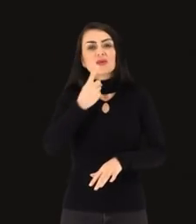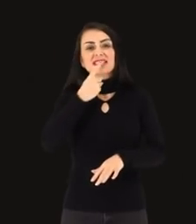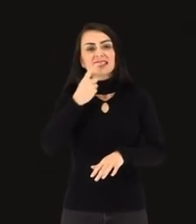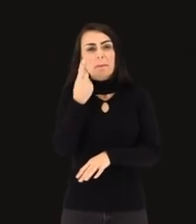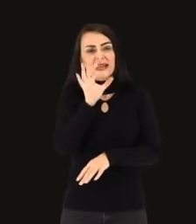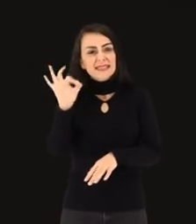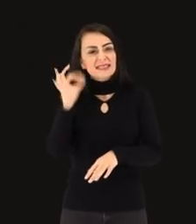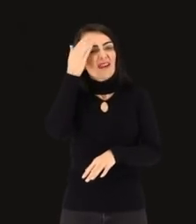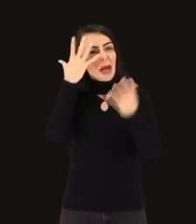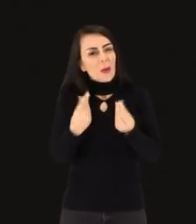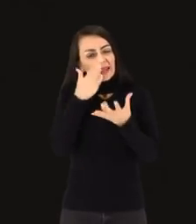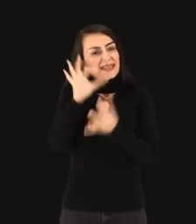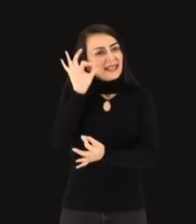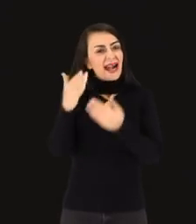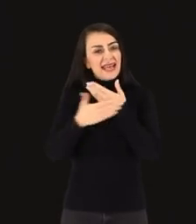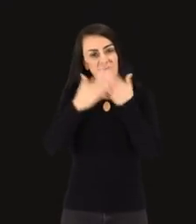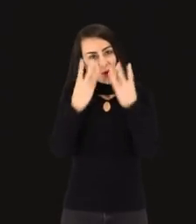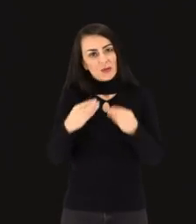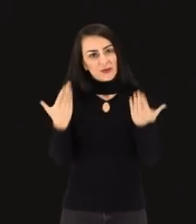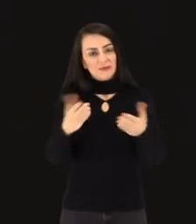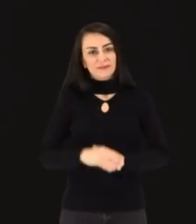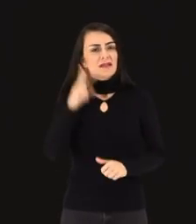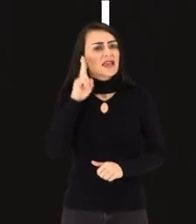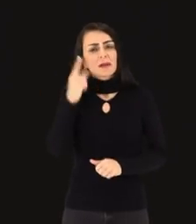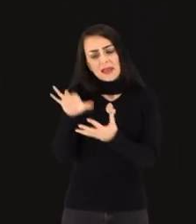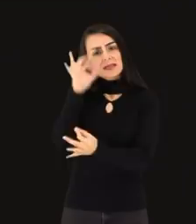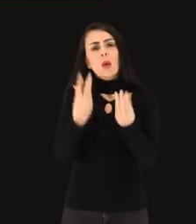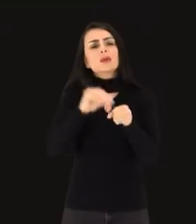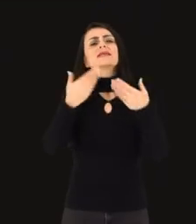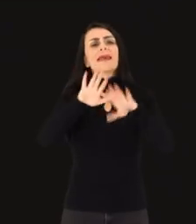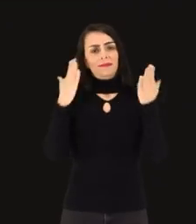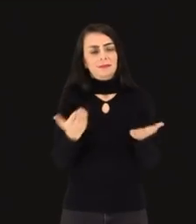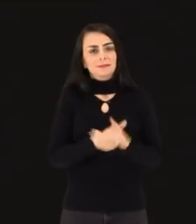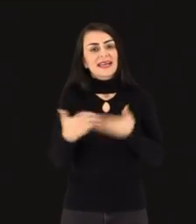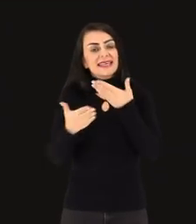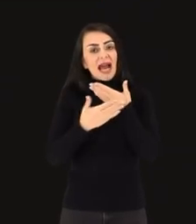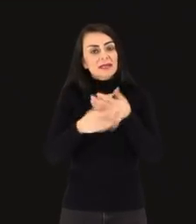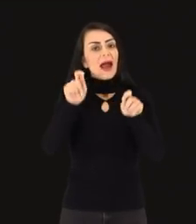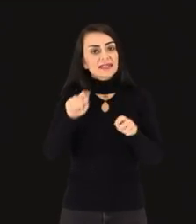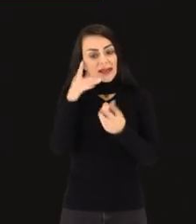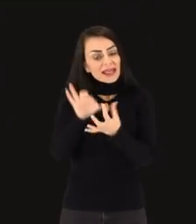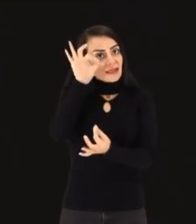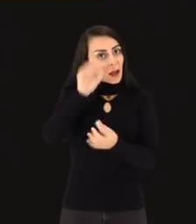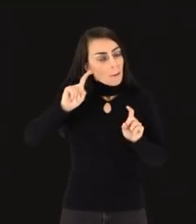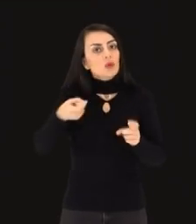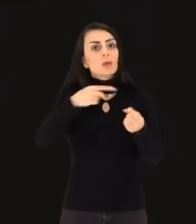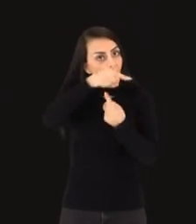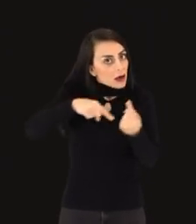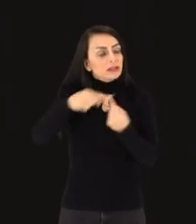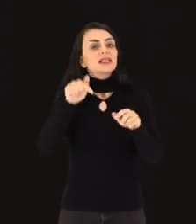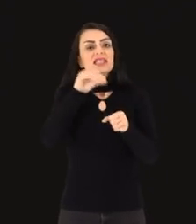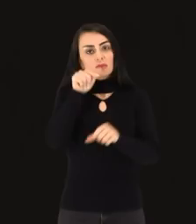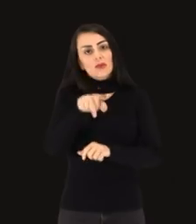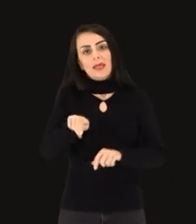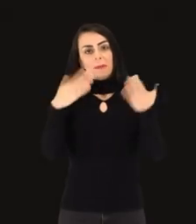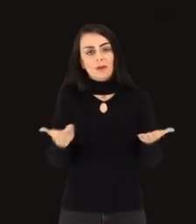yerde hala umut vardır. Alparslan Sezek 39 yıldır maddi durumu kötü olan kişilere yardım eli